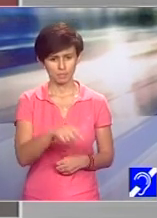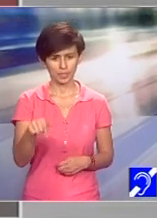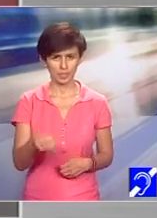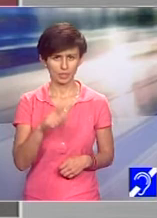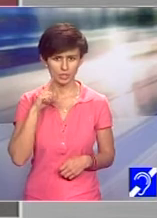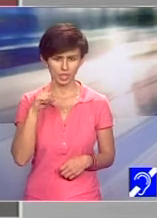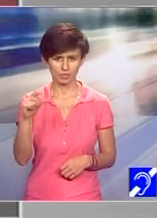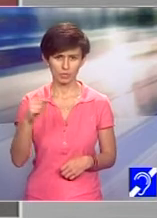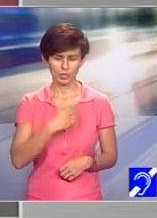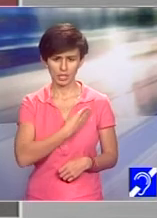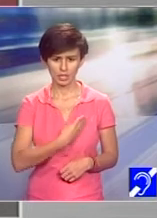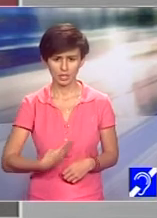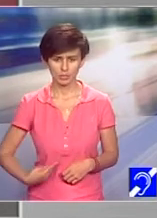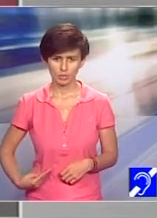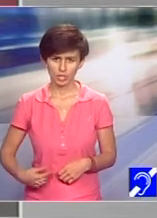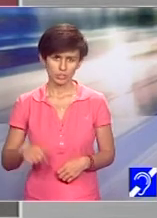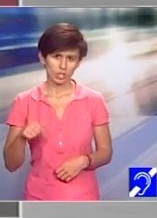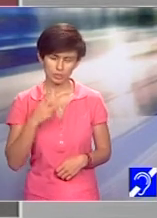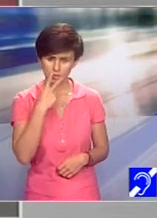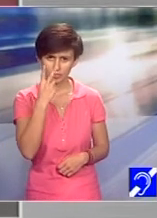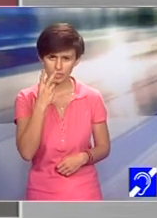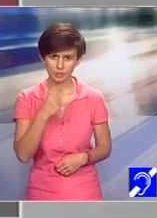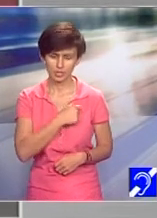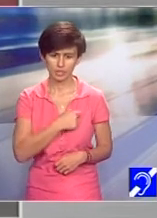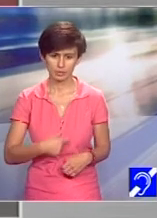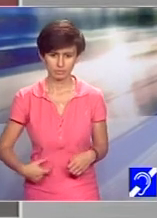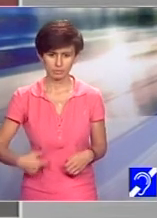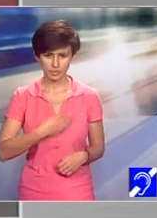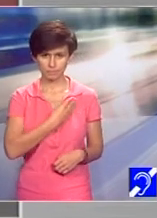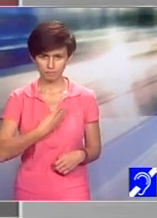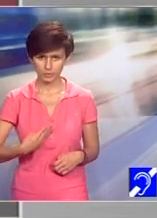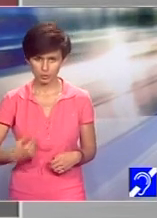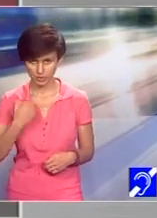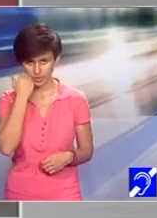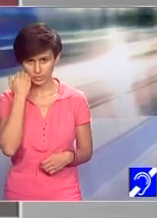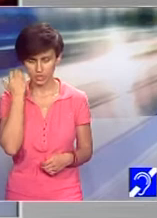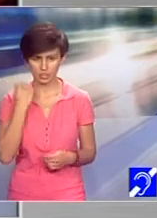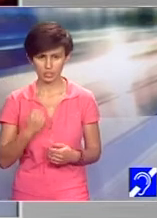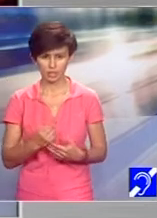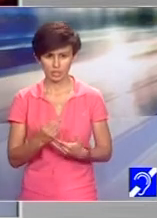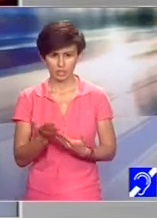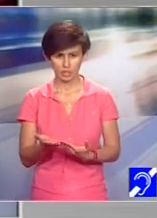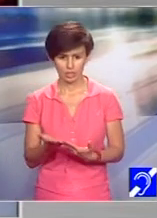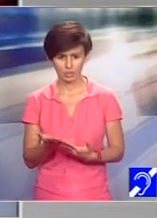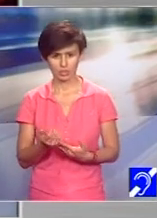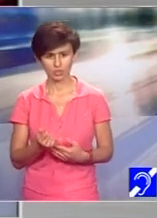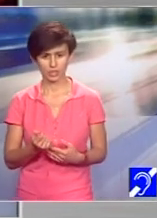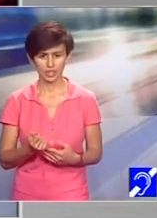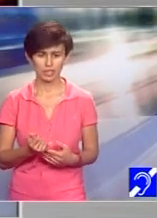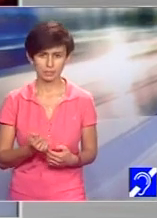București. Acum vedem că primăria București, când dă autorizația, când nu dă... Noi suntem oameni duri în serviciul de ambulanță, și femei,